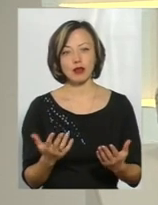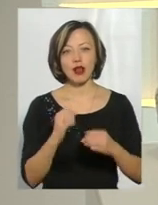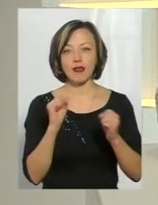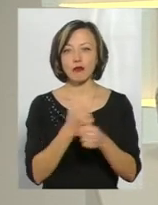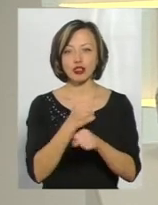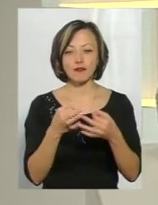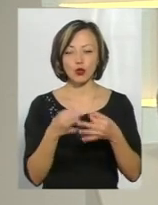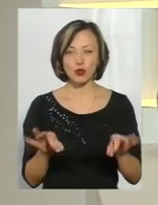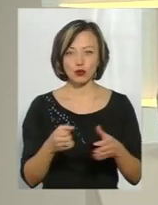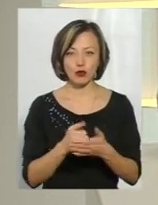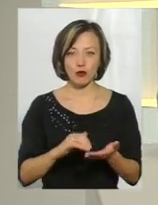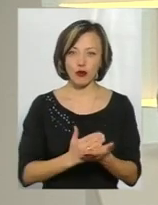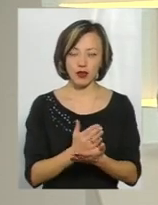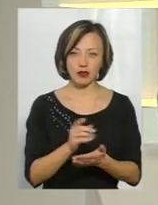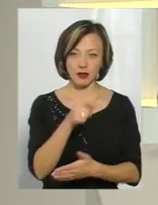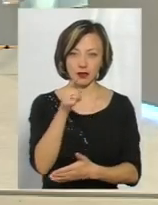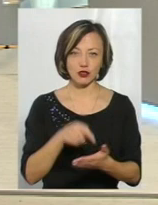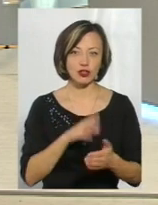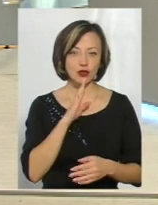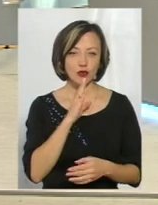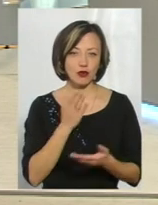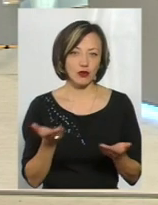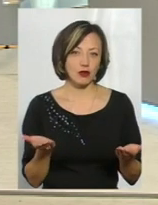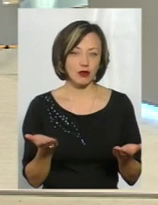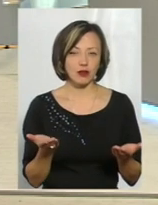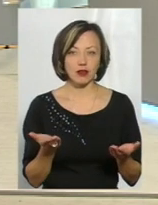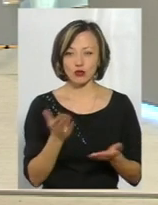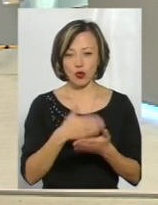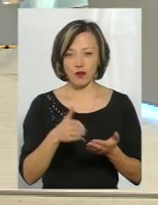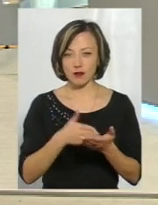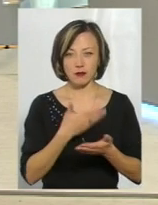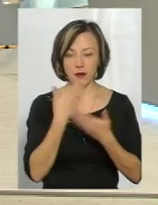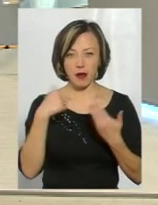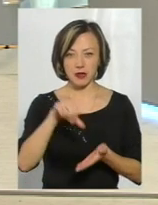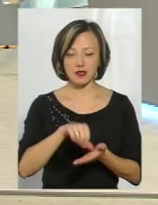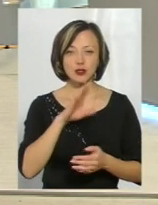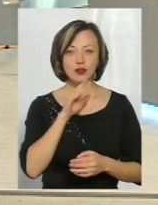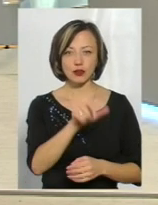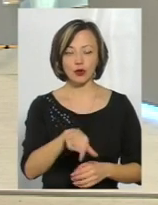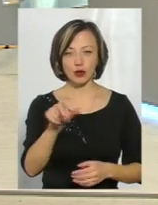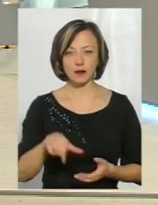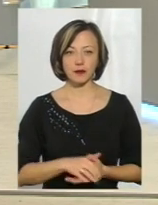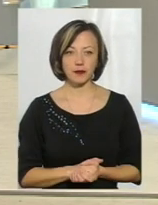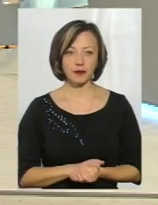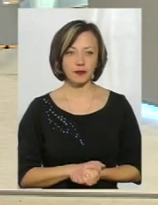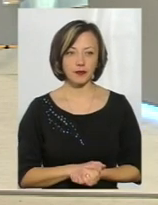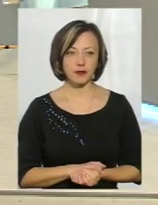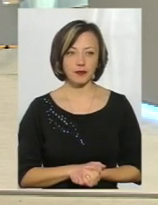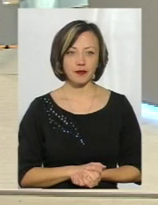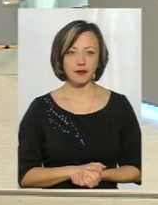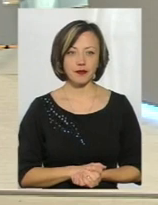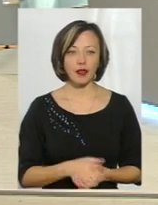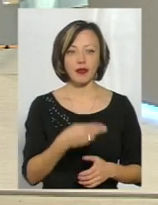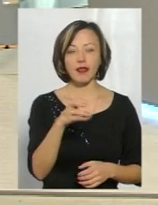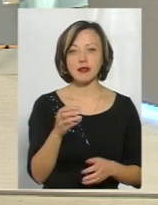неможливість доступу до політики жінок? Не маємо майже зовсім там представництва, десь не маємо взагалі